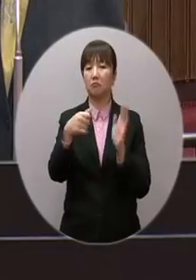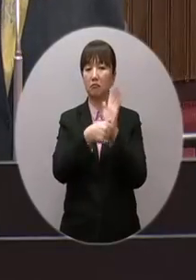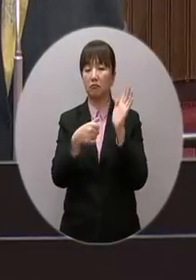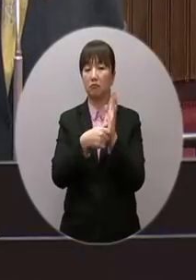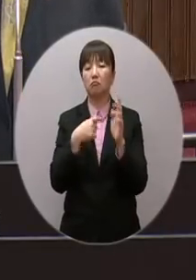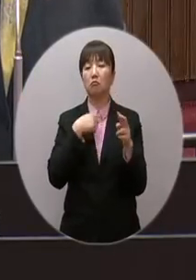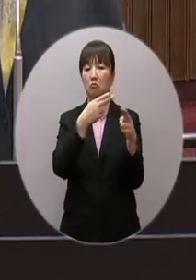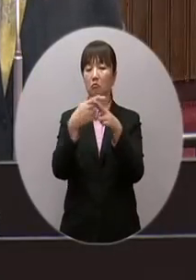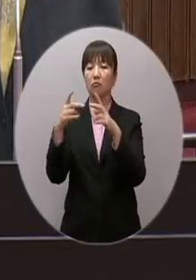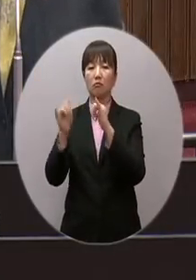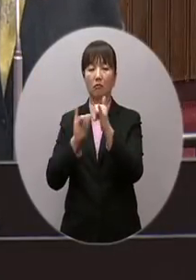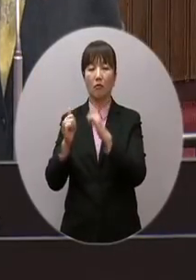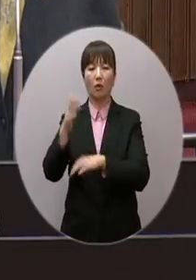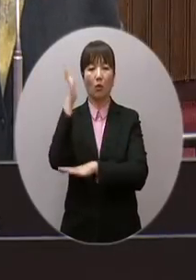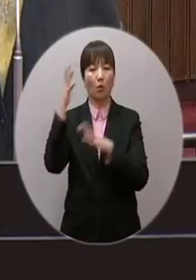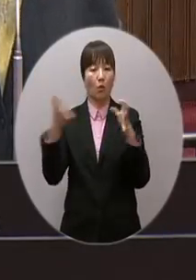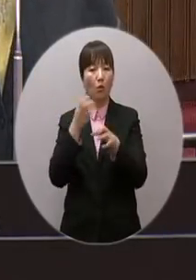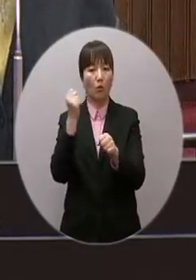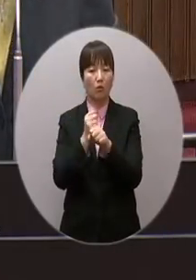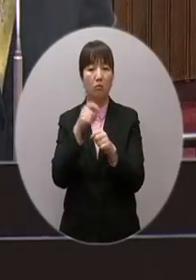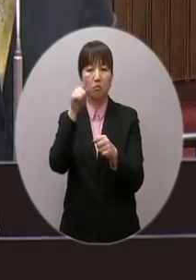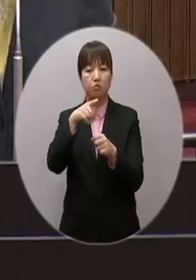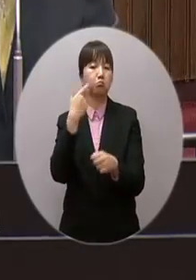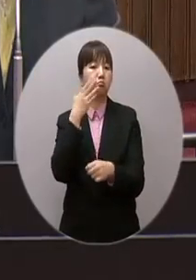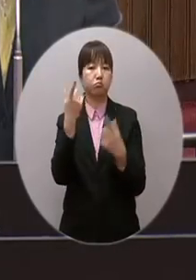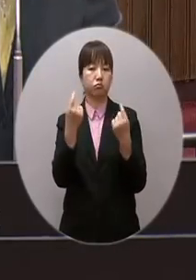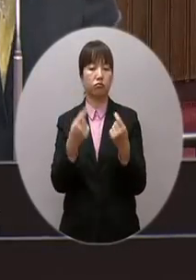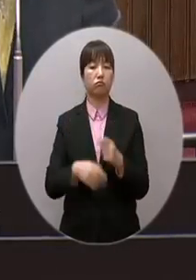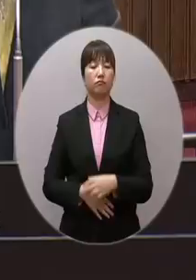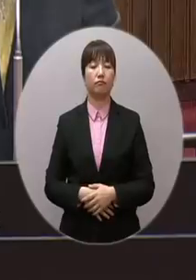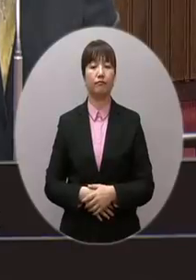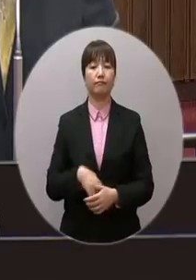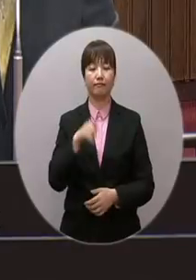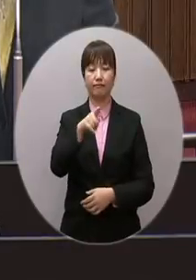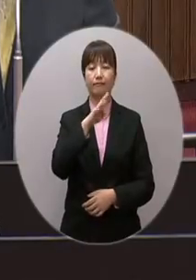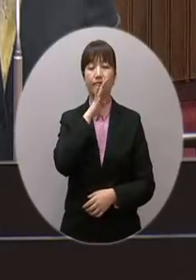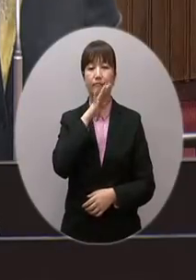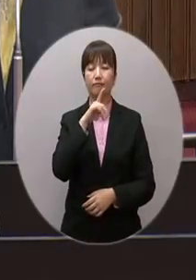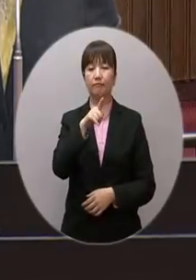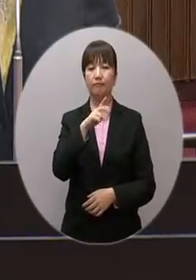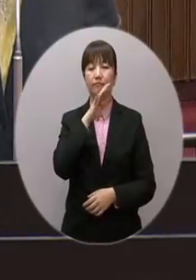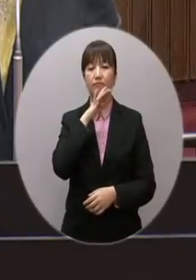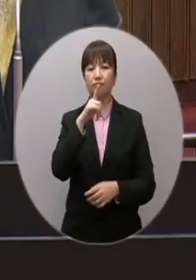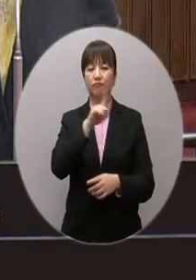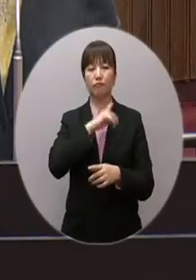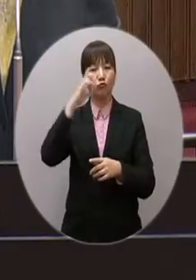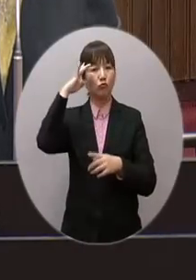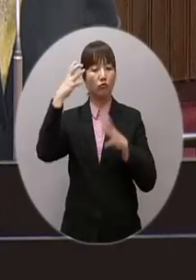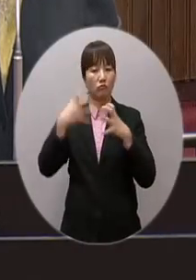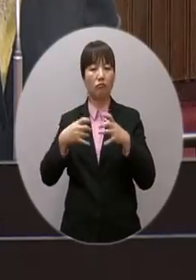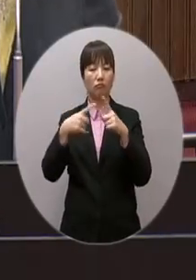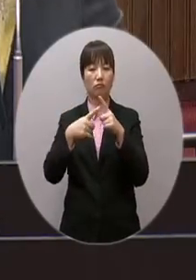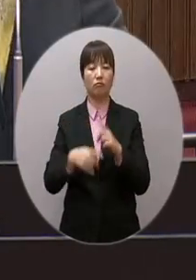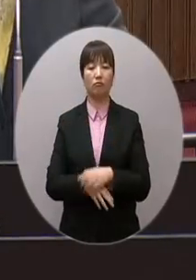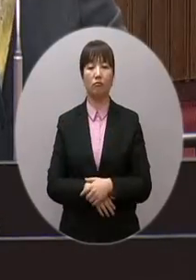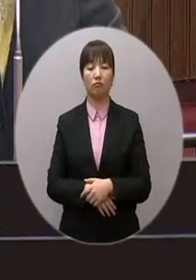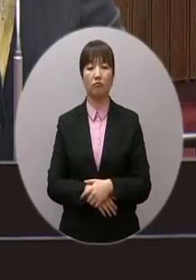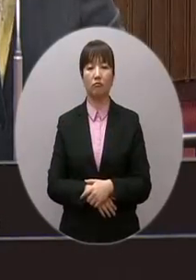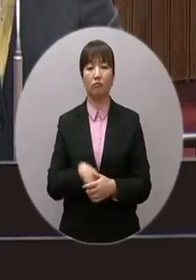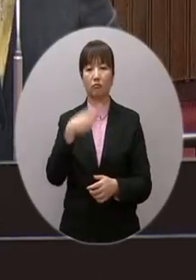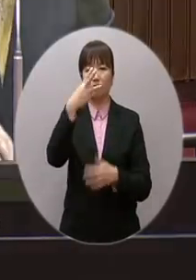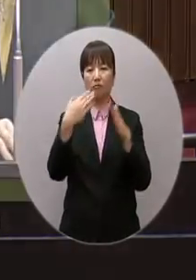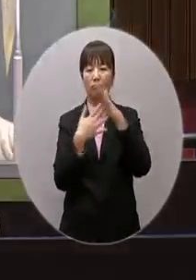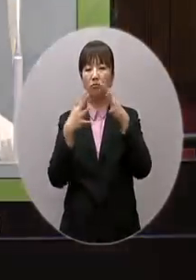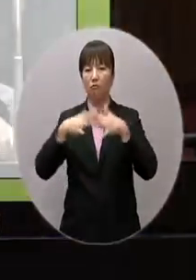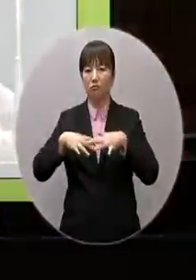名字我相信一般我们政府在合作的时候也不会认识了。他其实是三达基创办人啦。那三达